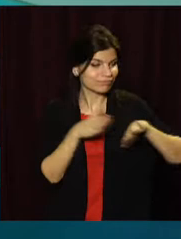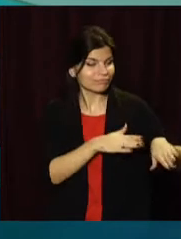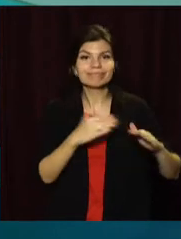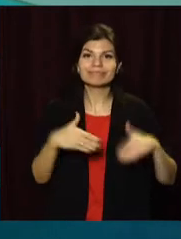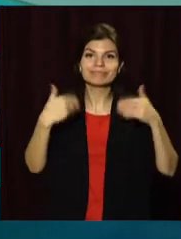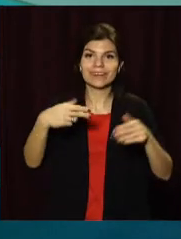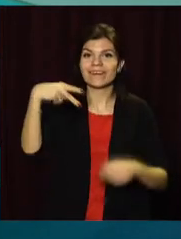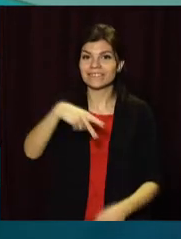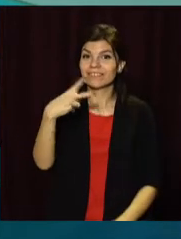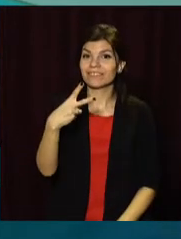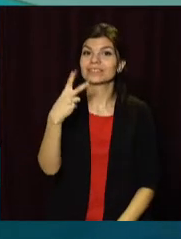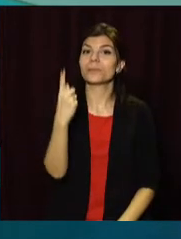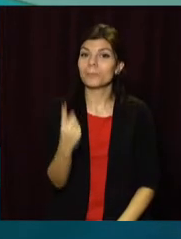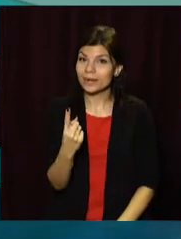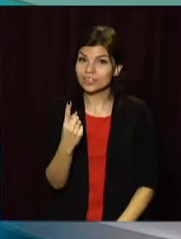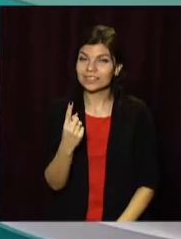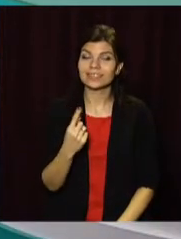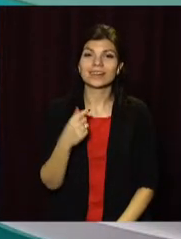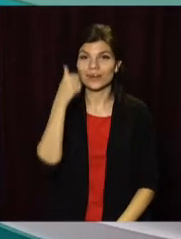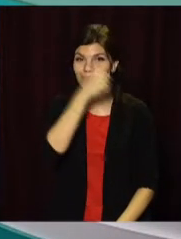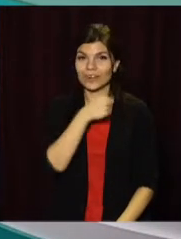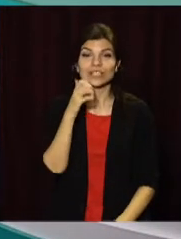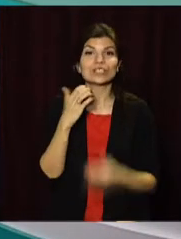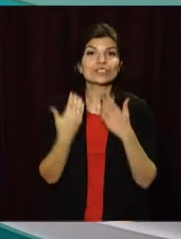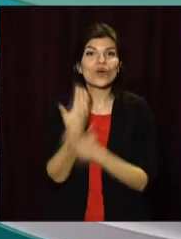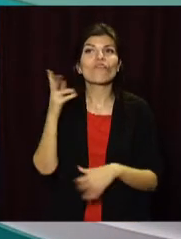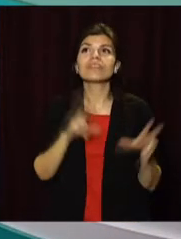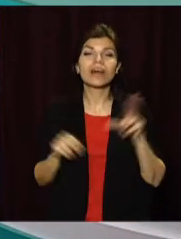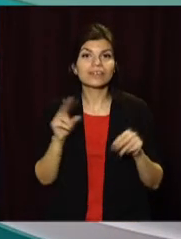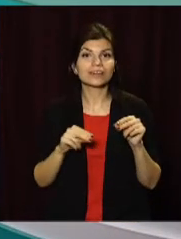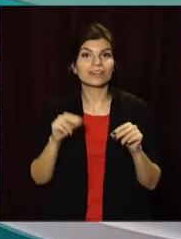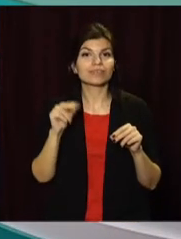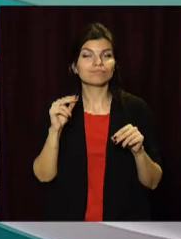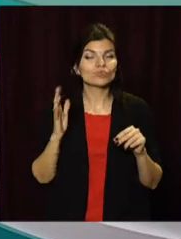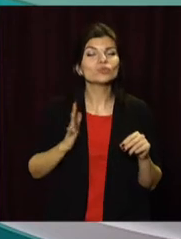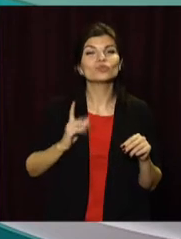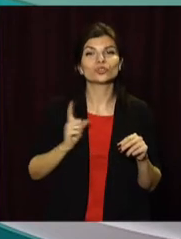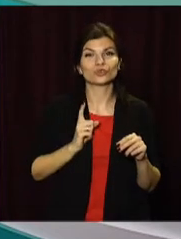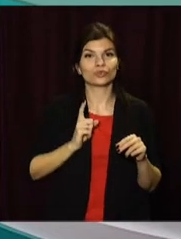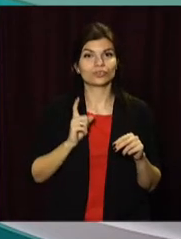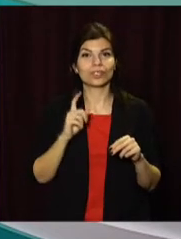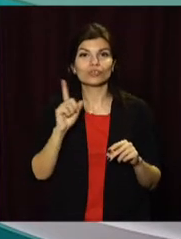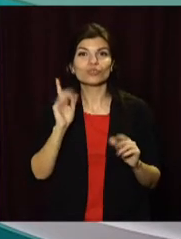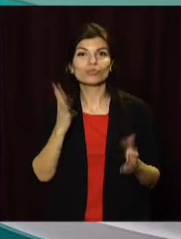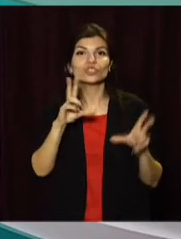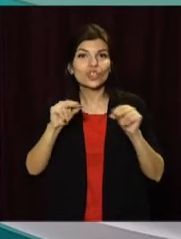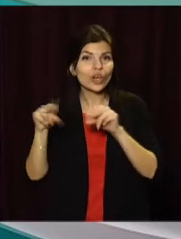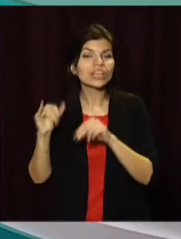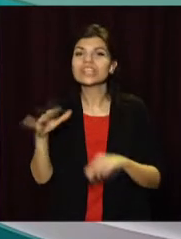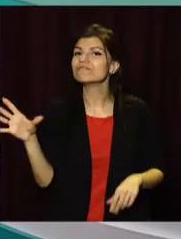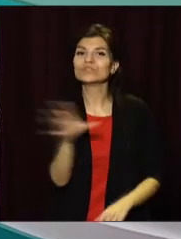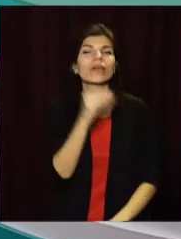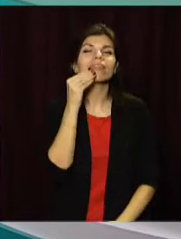та плавно переходимо в 2021 рік з новими надіями, сподіваннями та очікуваннями щастя і